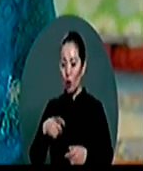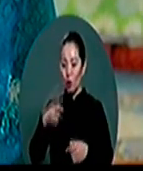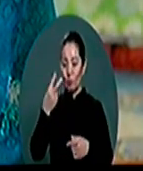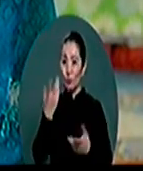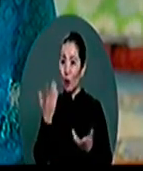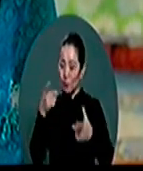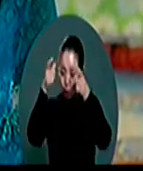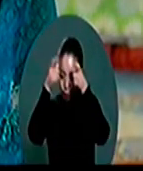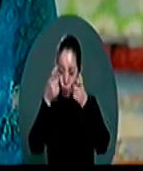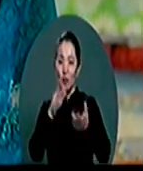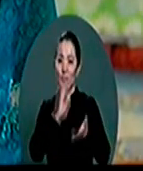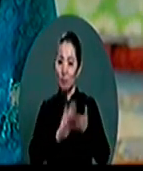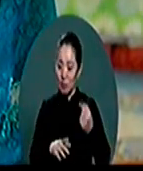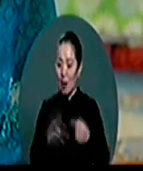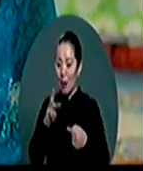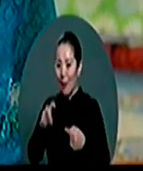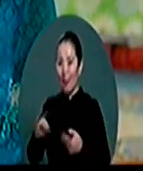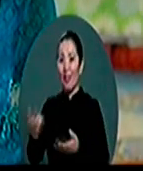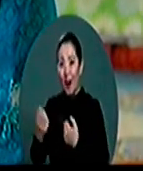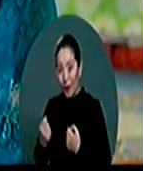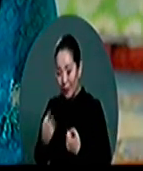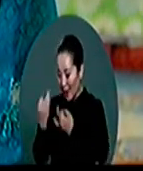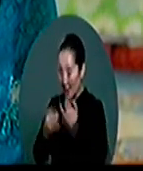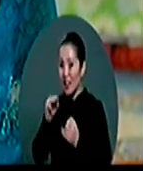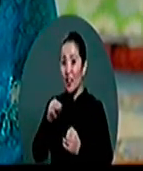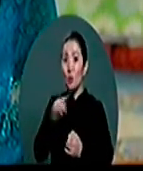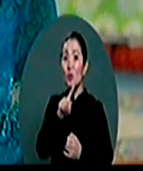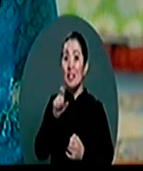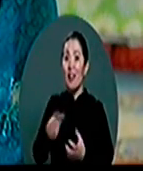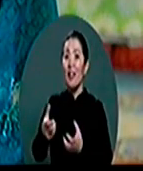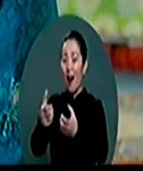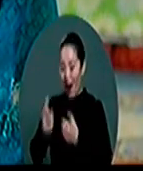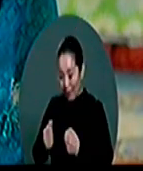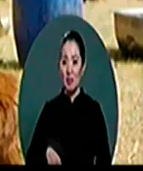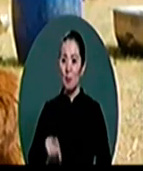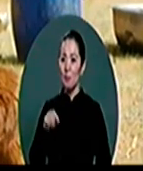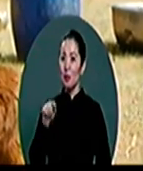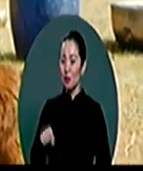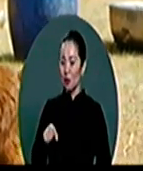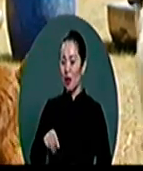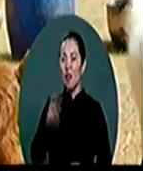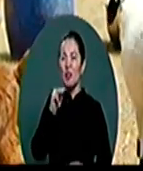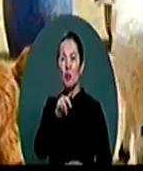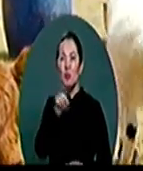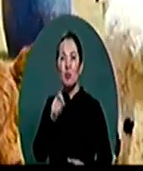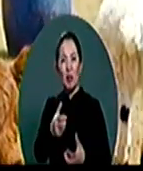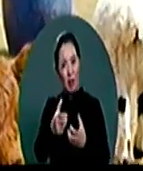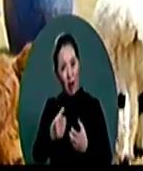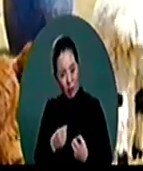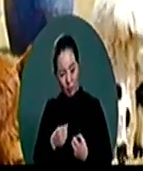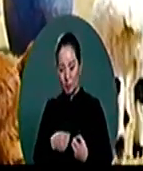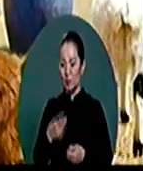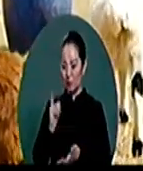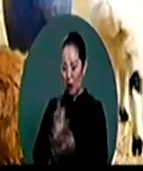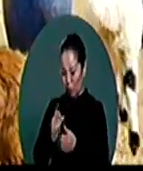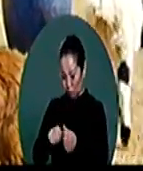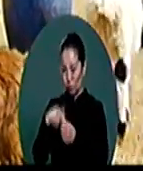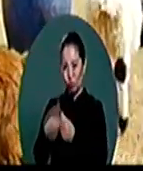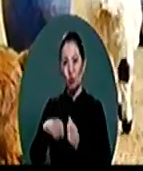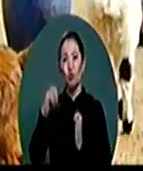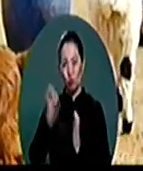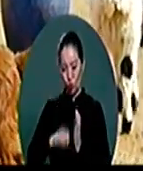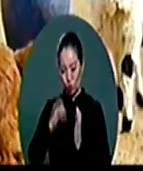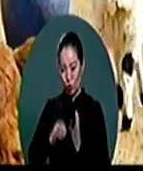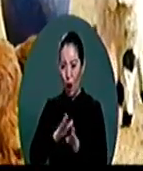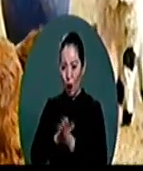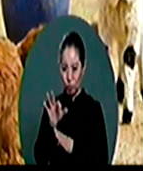нэг хоёр үнэ нэг хэдэн мал ингээд нэмж авъя гэд зээл тэтгэврийн зээл авсан. Тэгэл нэгэн талд одоо тэтгэврийн зээл авсан учраас